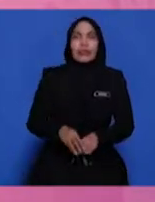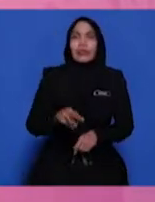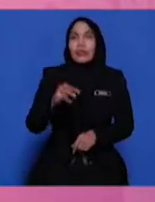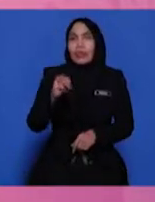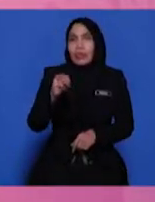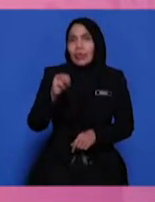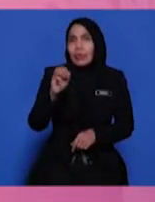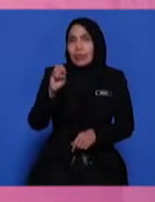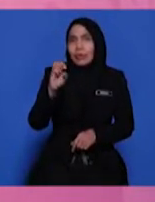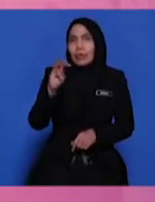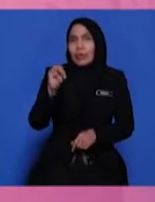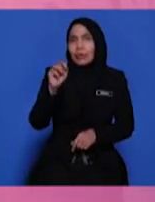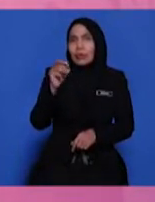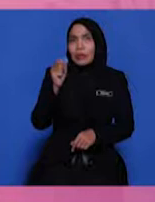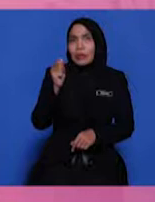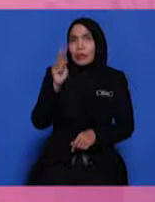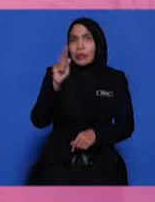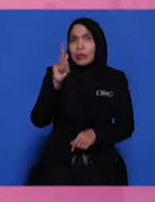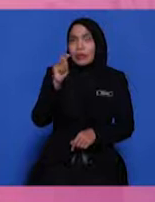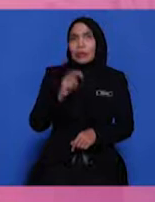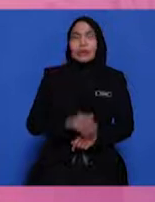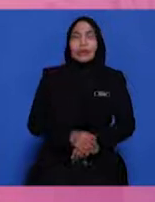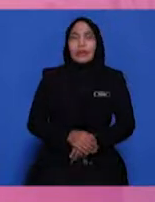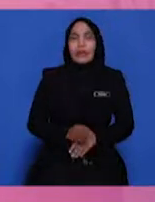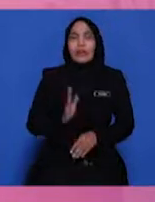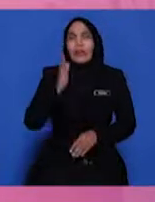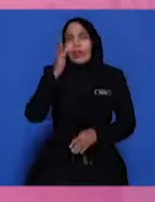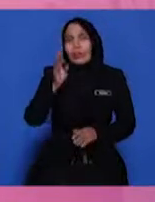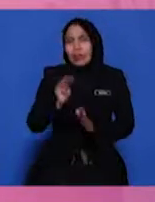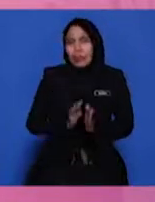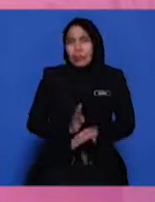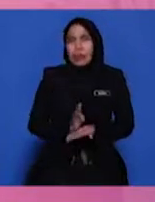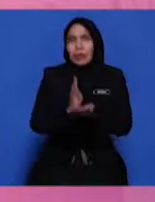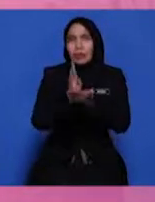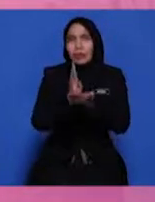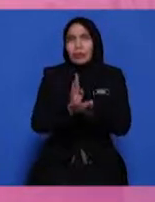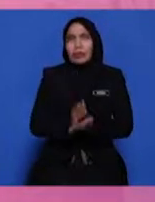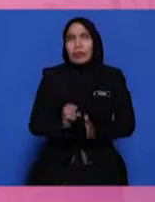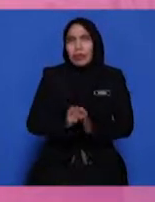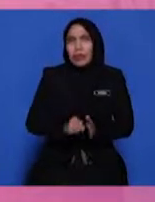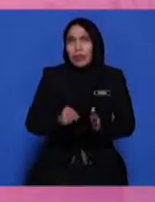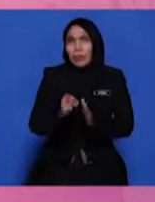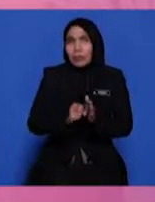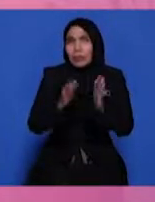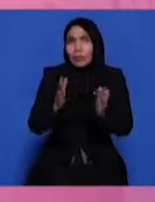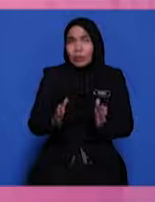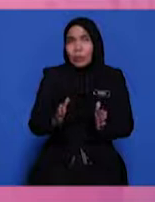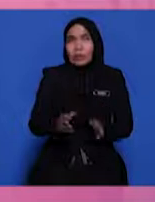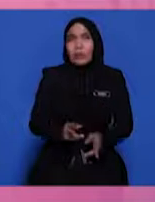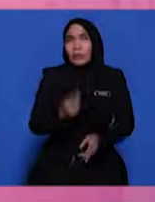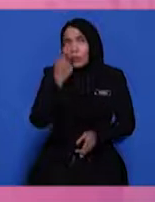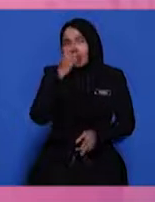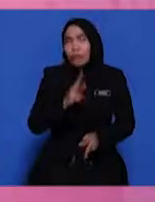Konsep SMART dapat membantu seseorang individu untuk mengawal perbelanjaan supaya dapat